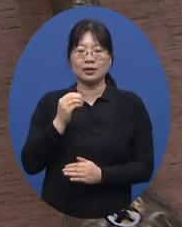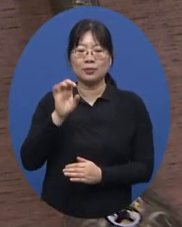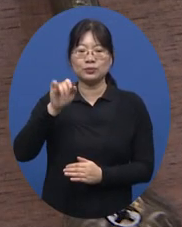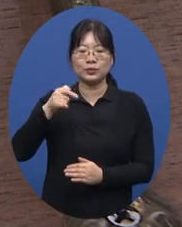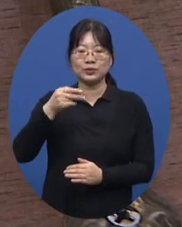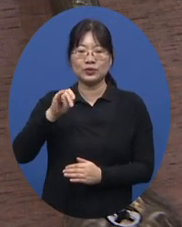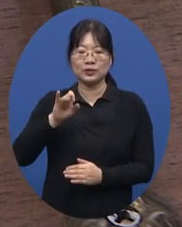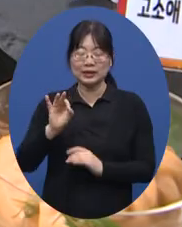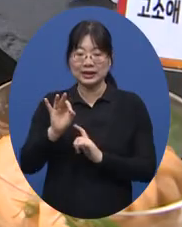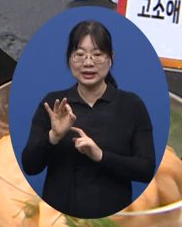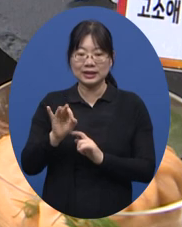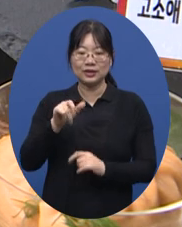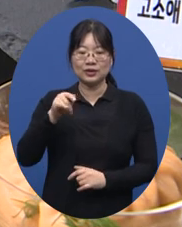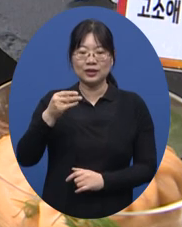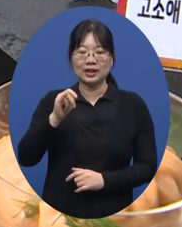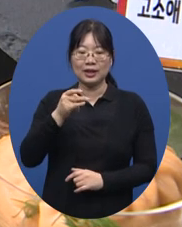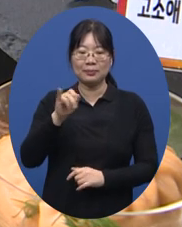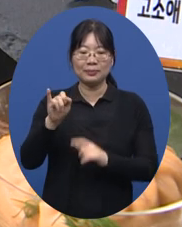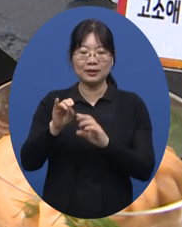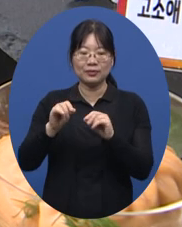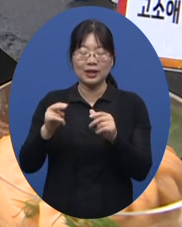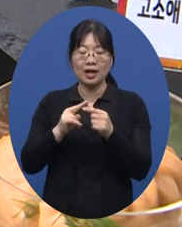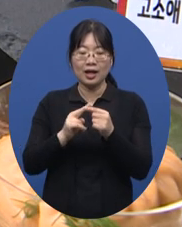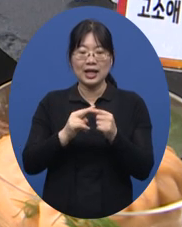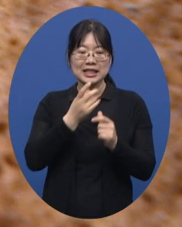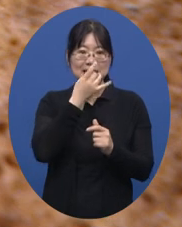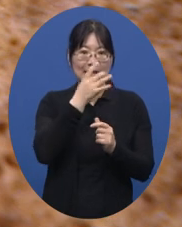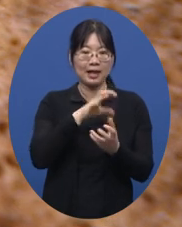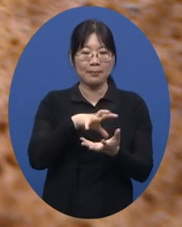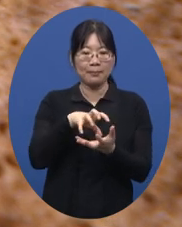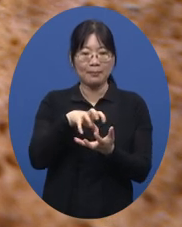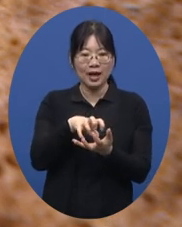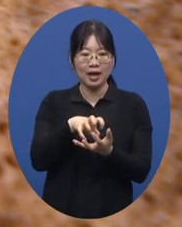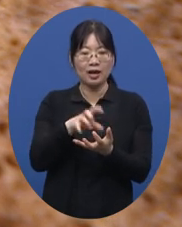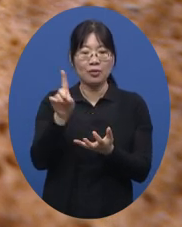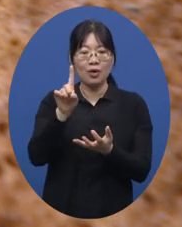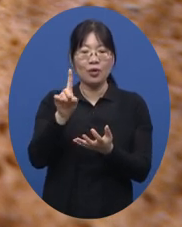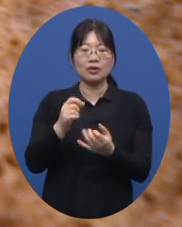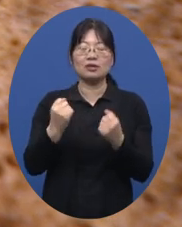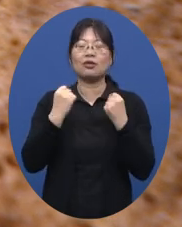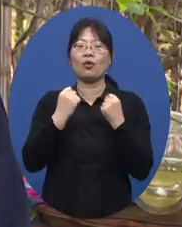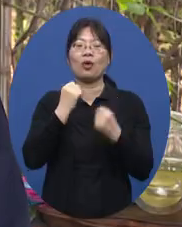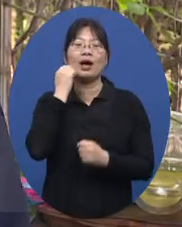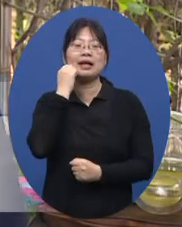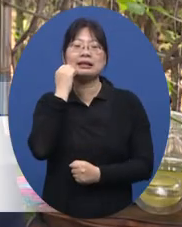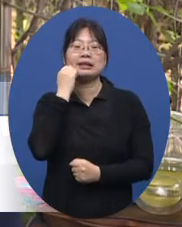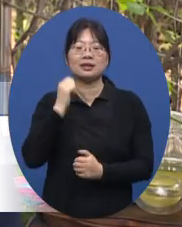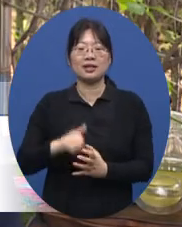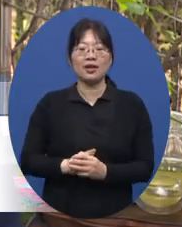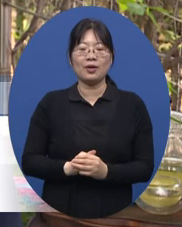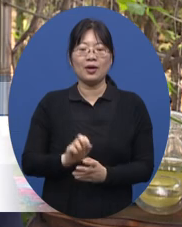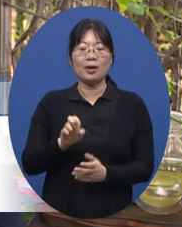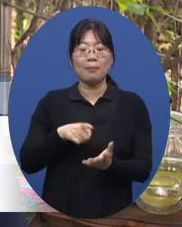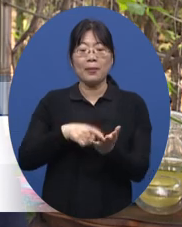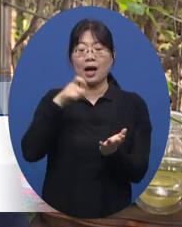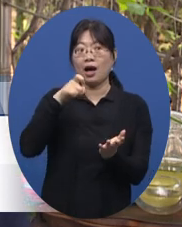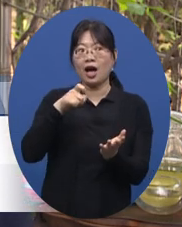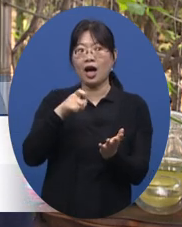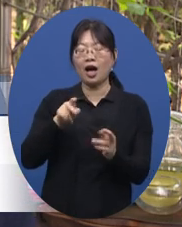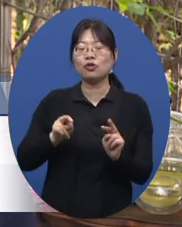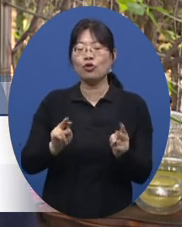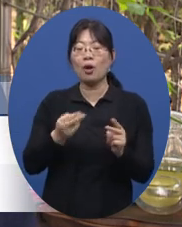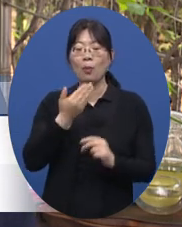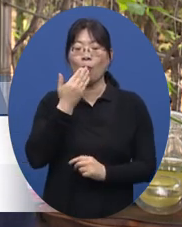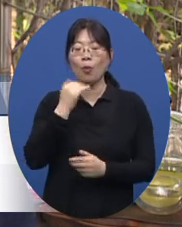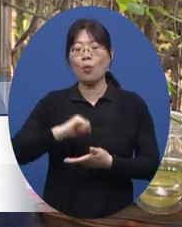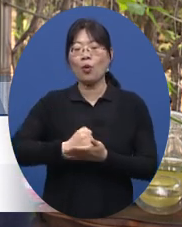푸딩. 귀뚜라미 고소의 분말과 쌀가루를 섞어 만든 빵은 건강 간식입니다. 메뚜기 같은 거뭐 구워서